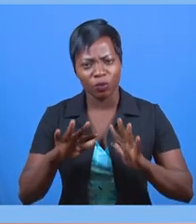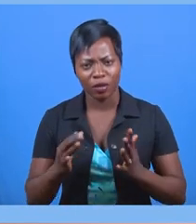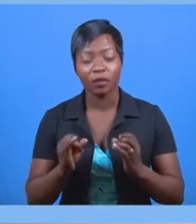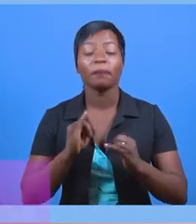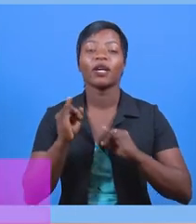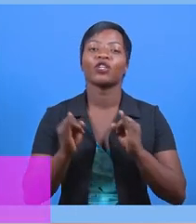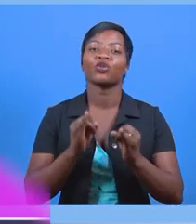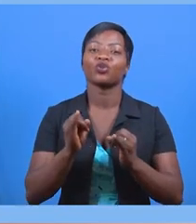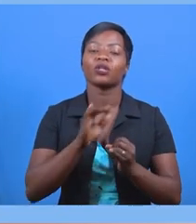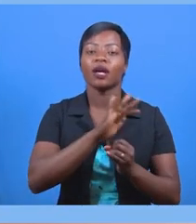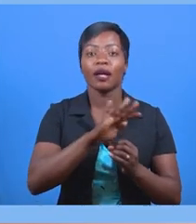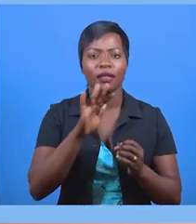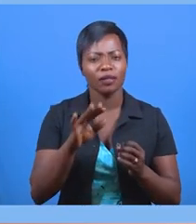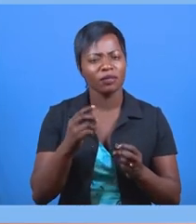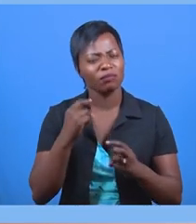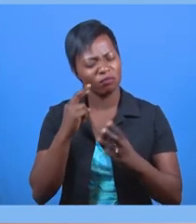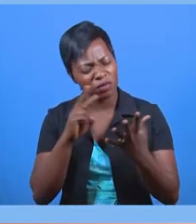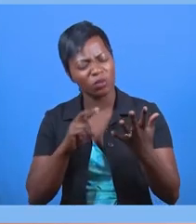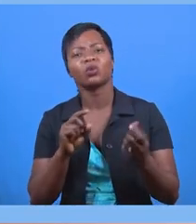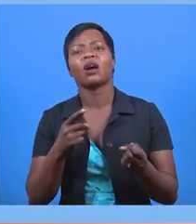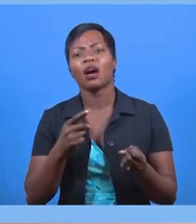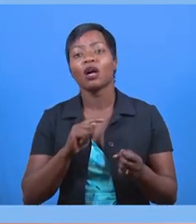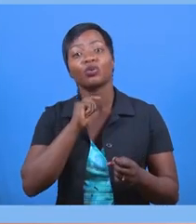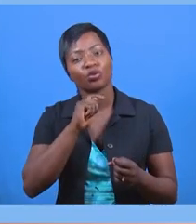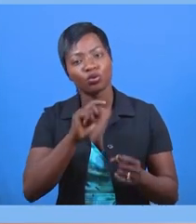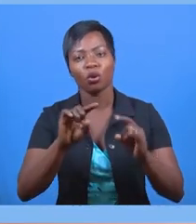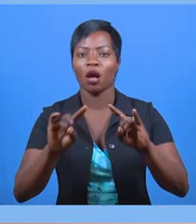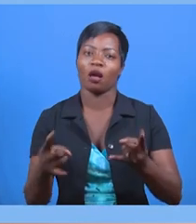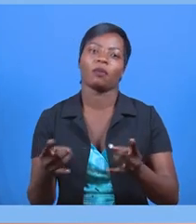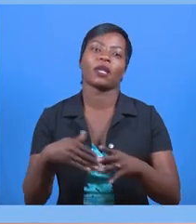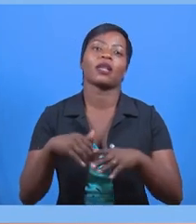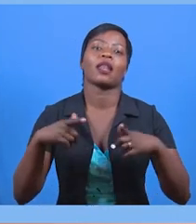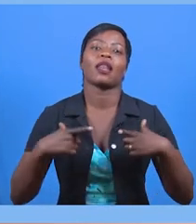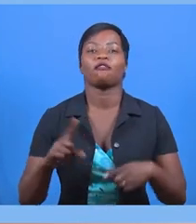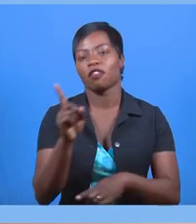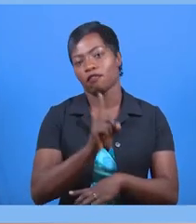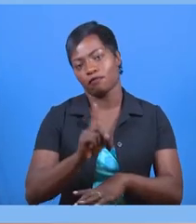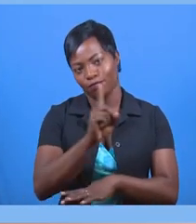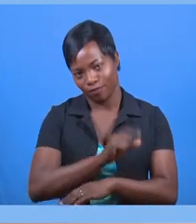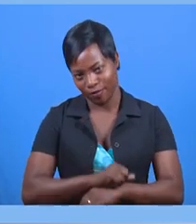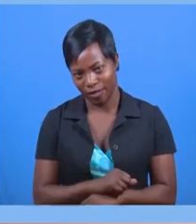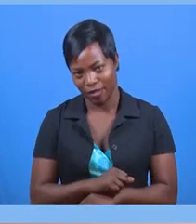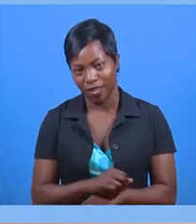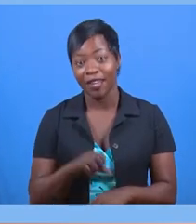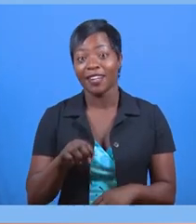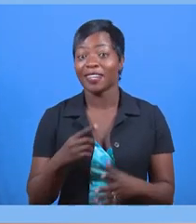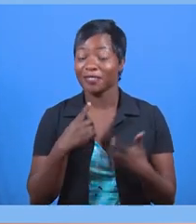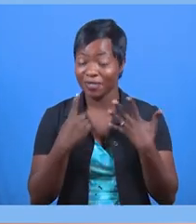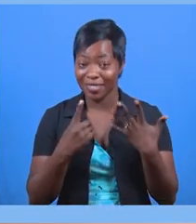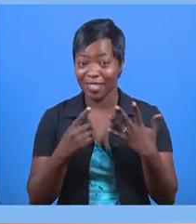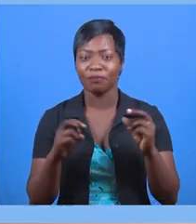inyaya dzamunozvinzvera muchinyatsoona kuti inyaya dzinoitika mukati moupenyu hwedu. Nhasi tinoda kuya takavanda kuseri kwetsumo